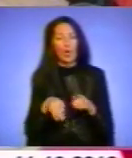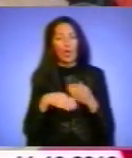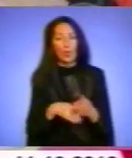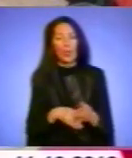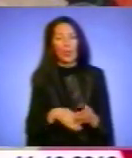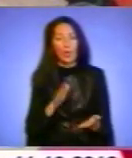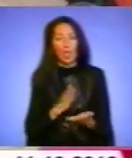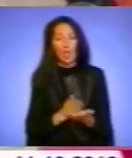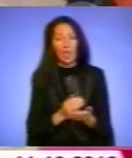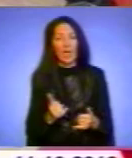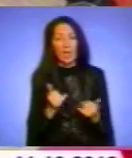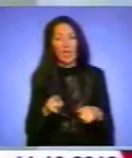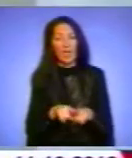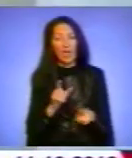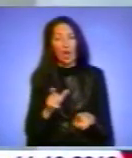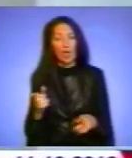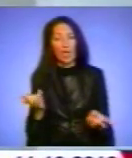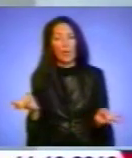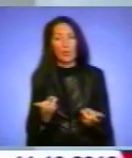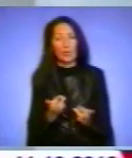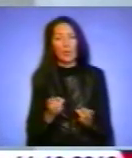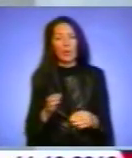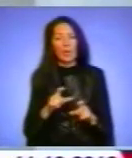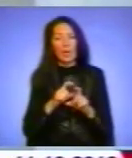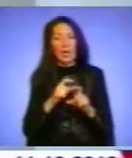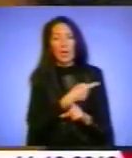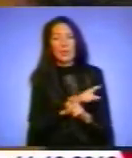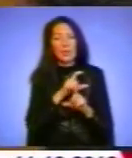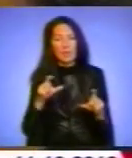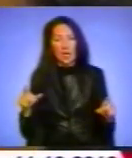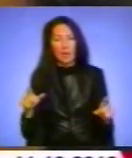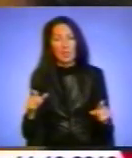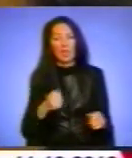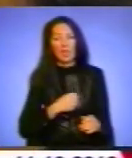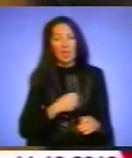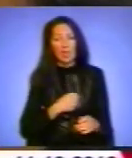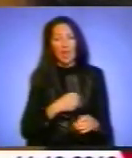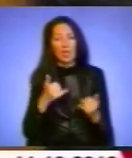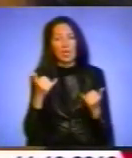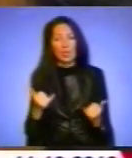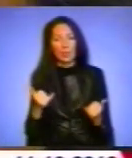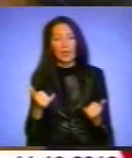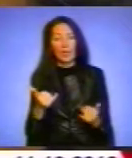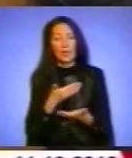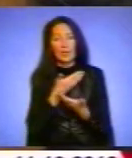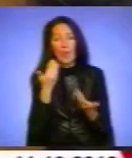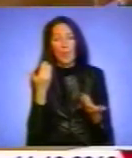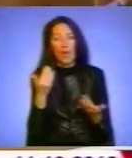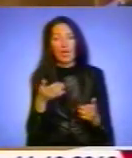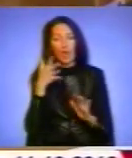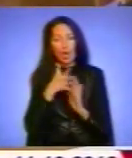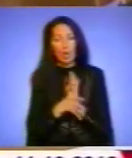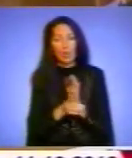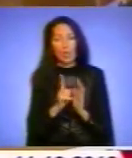гостра. Для таких людей потрібен спеціалізований заклад. На жаль, каже Ярослав Чайківський, нині в краї немає достатнього розуміння, що